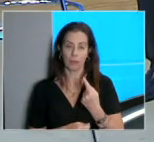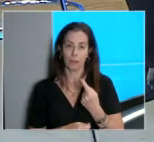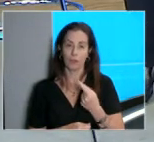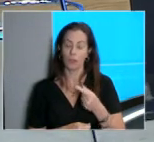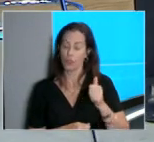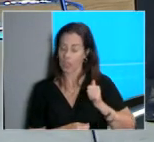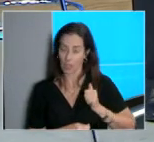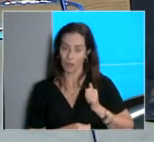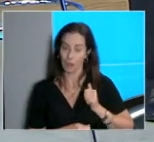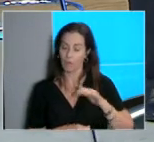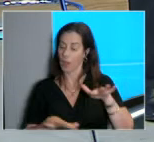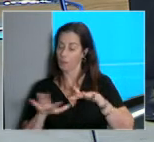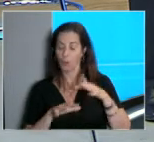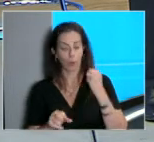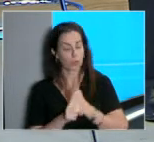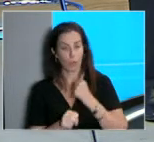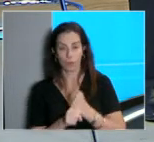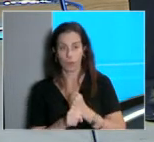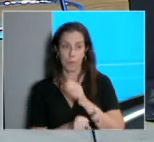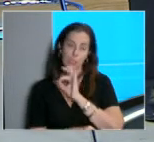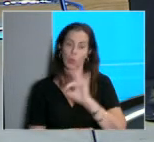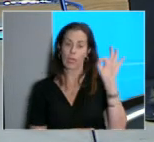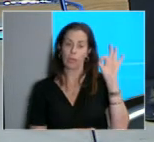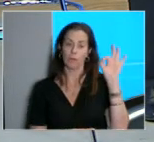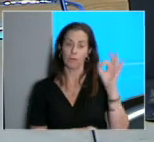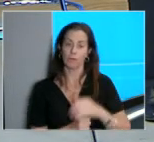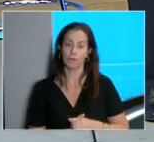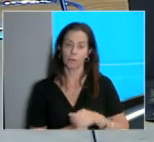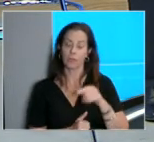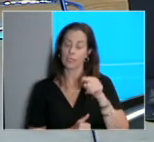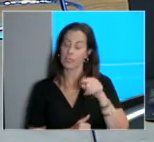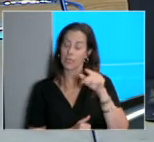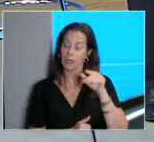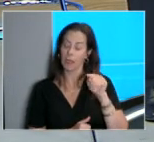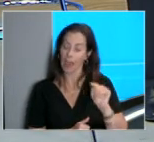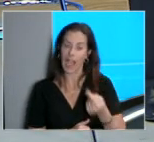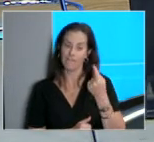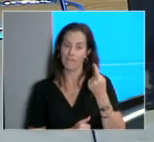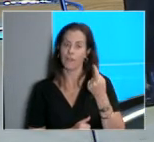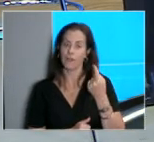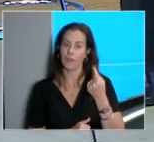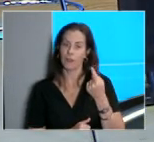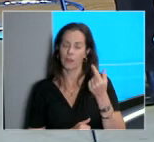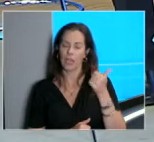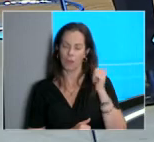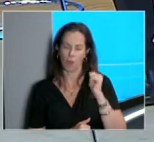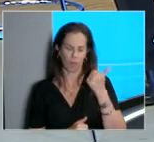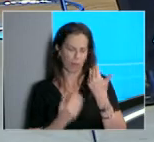שמערכת הביטחון והממשלה עושים עבודה מצוין. זה אגב, קראנו את סמוטריץ'